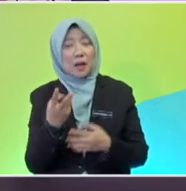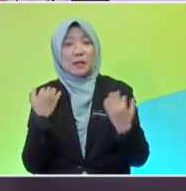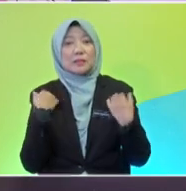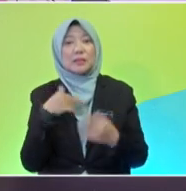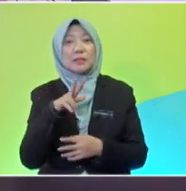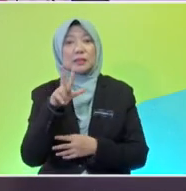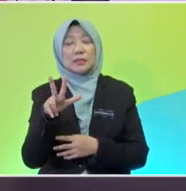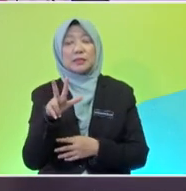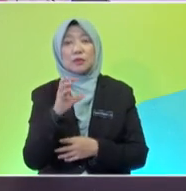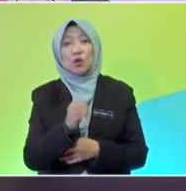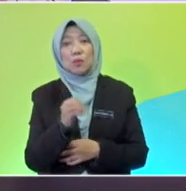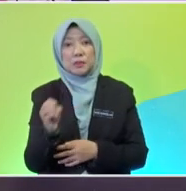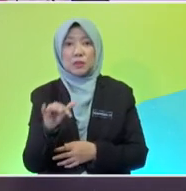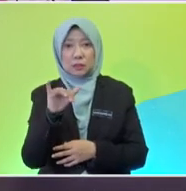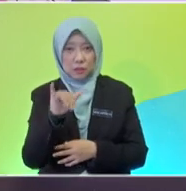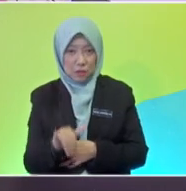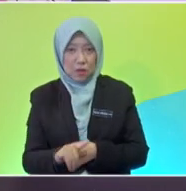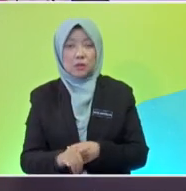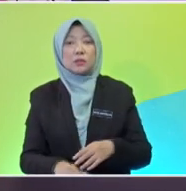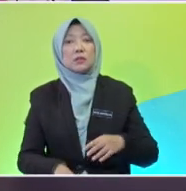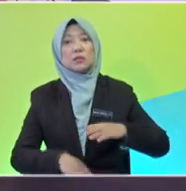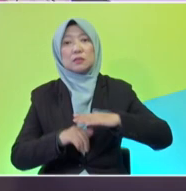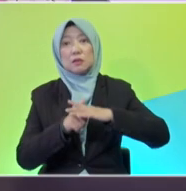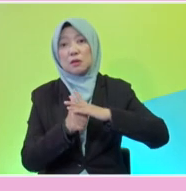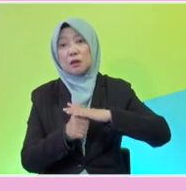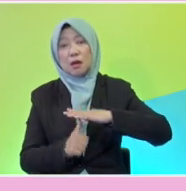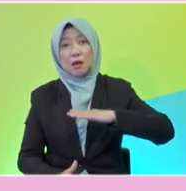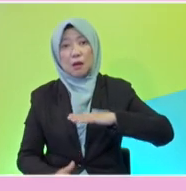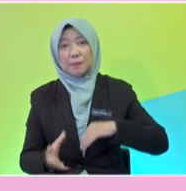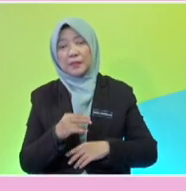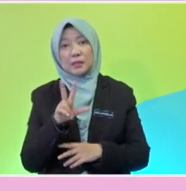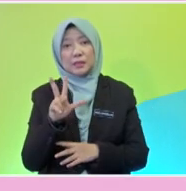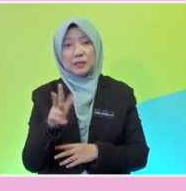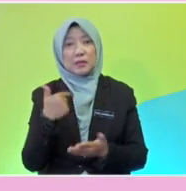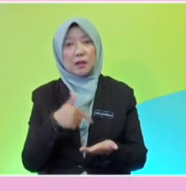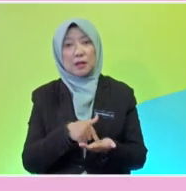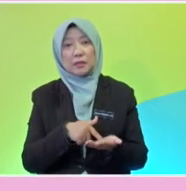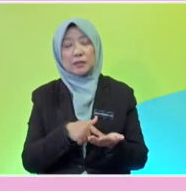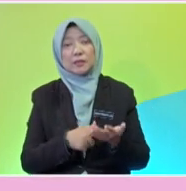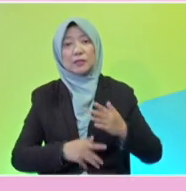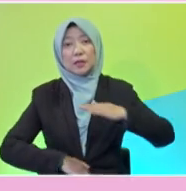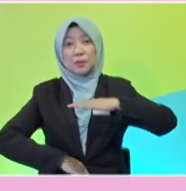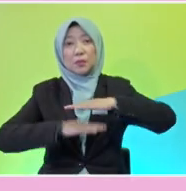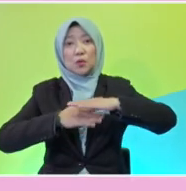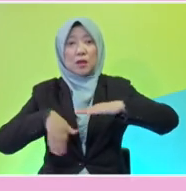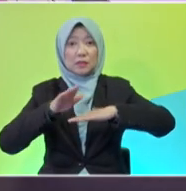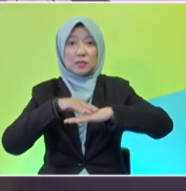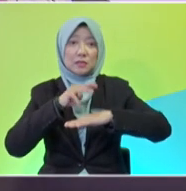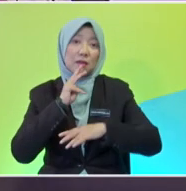tenggelam ke dalam air dan 3 objek yang timbul ke atas air